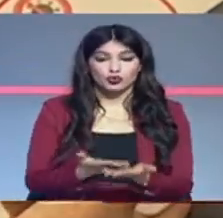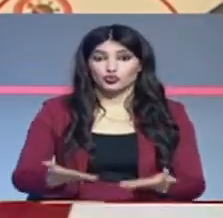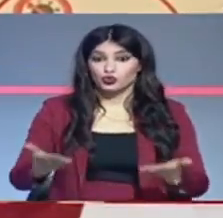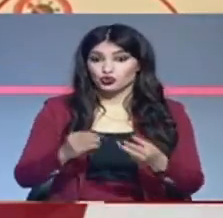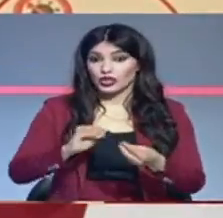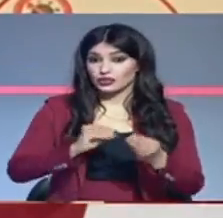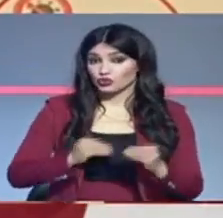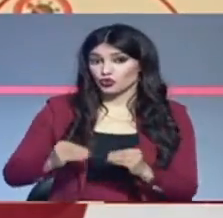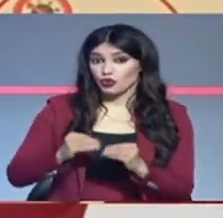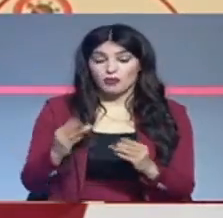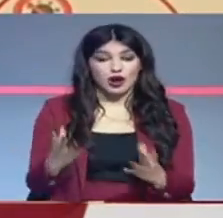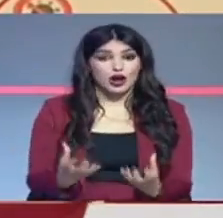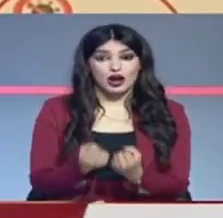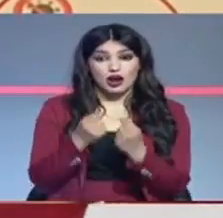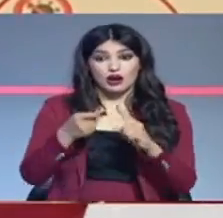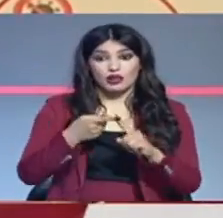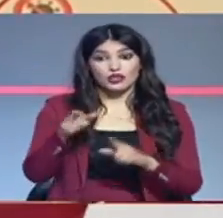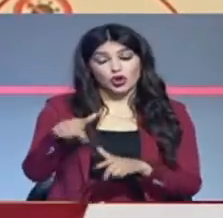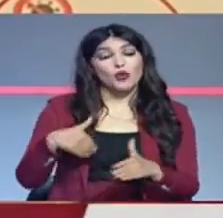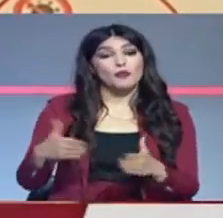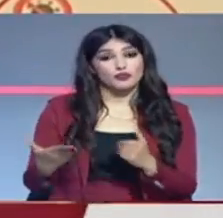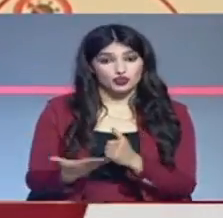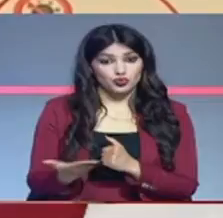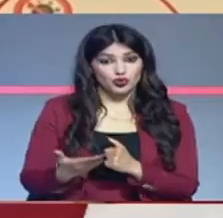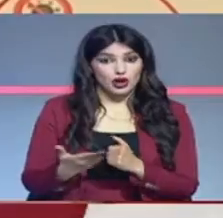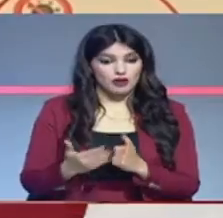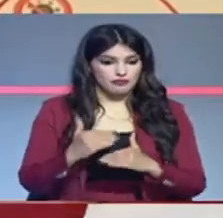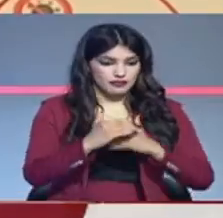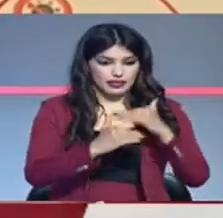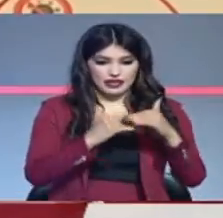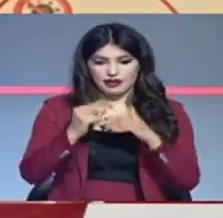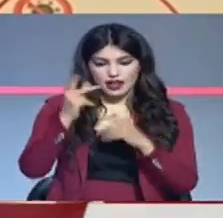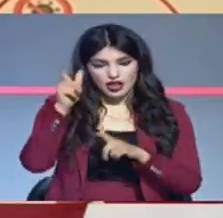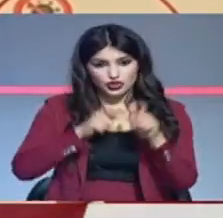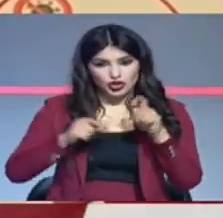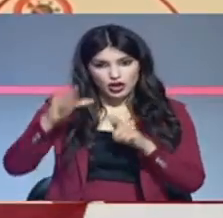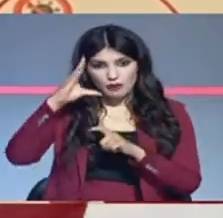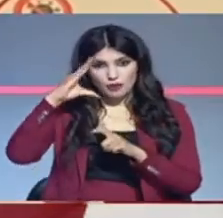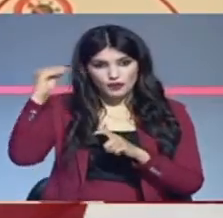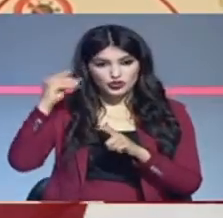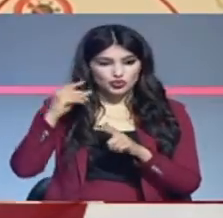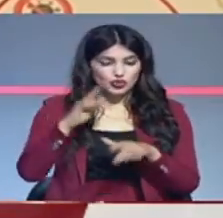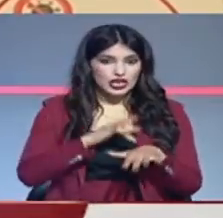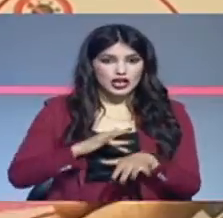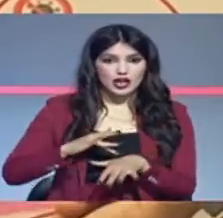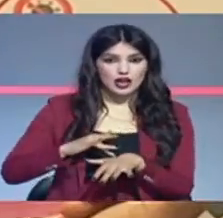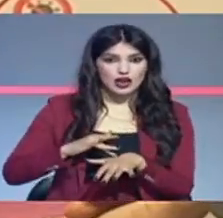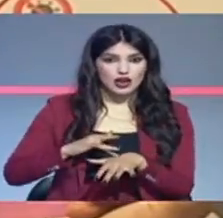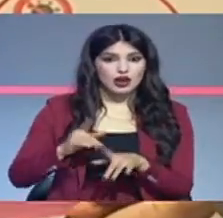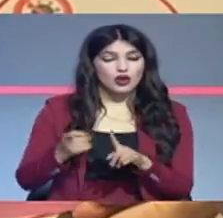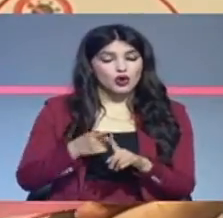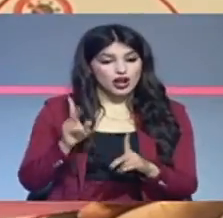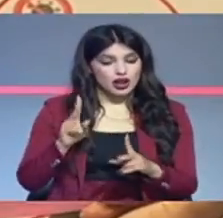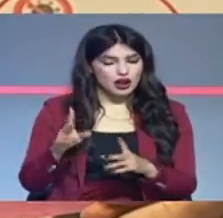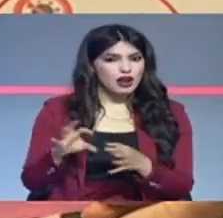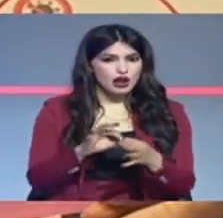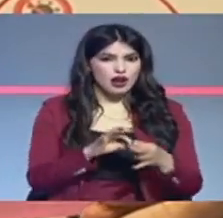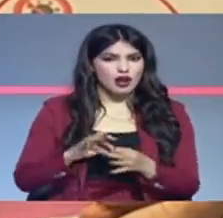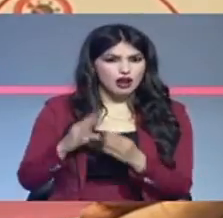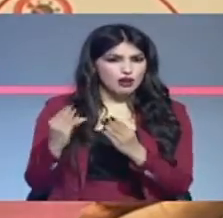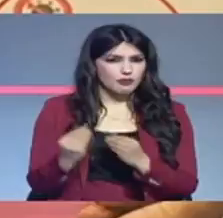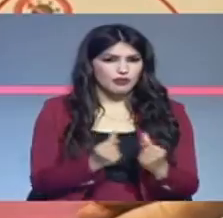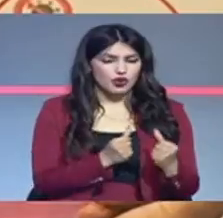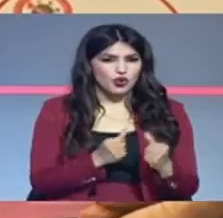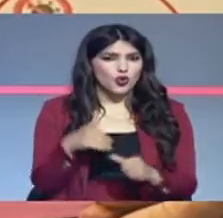الاخضر في العمال الافغان يتطلب التركيز على براءات الامريكيه تسمين التعادل الفيروسي